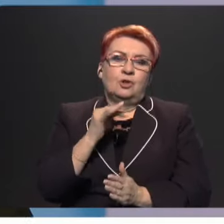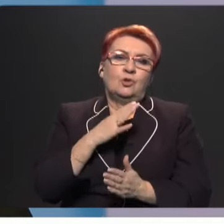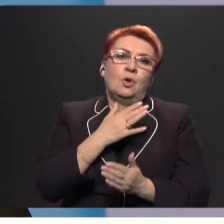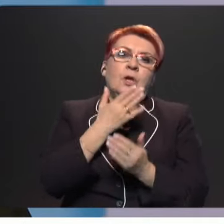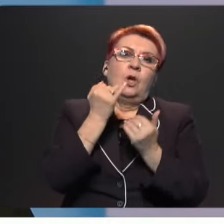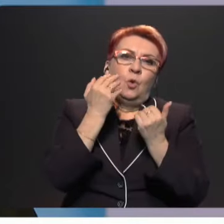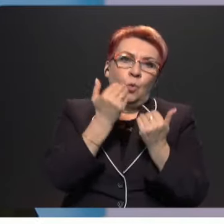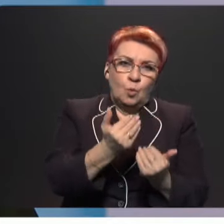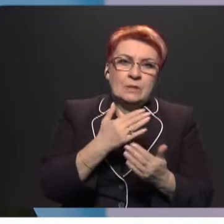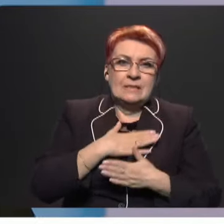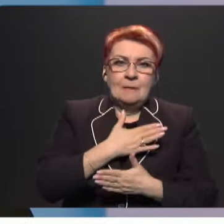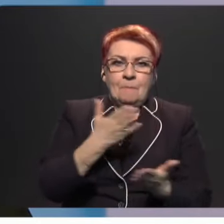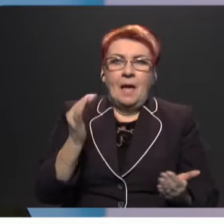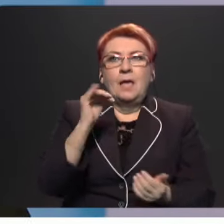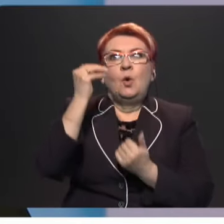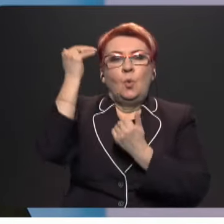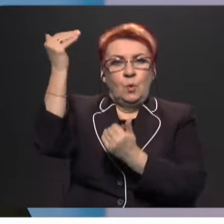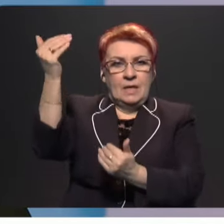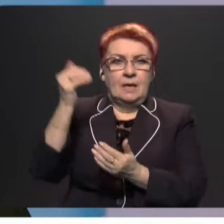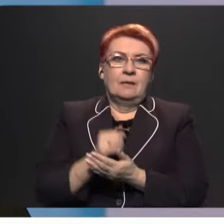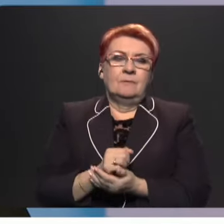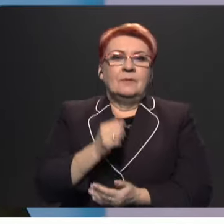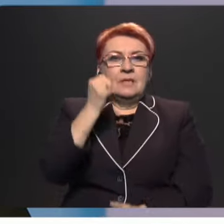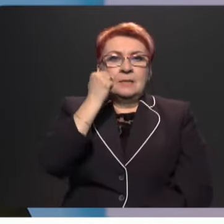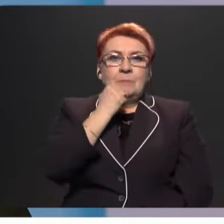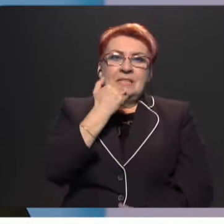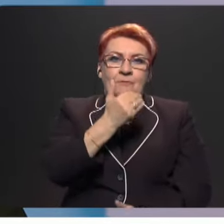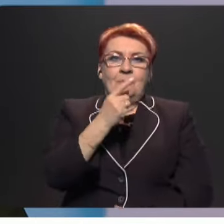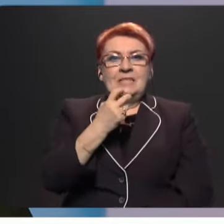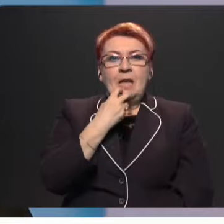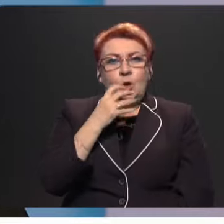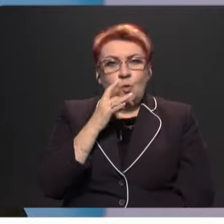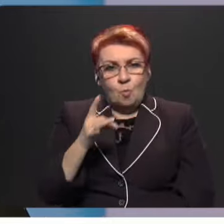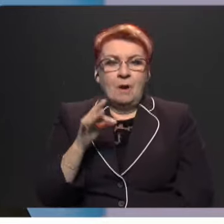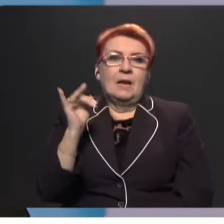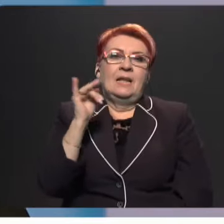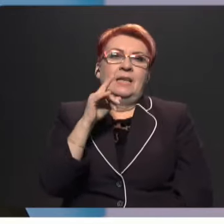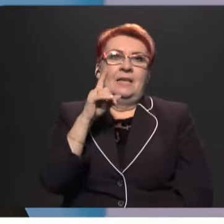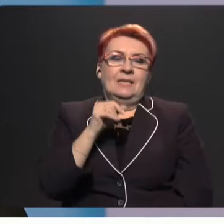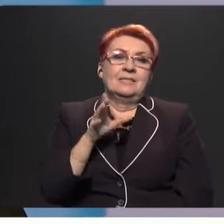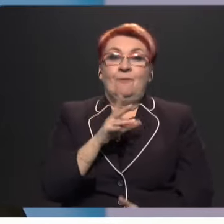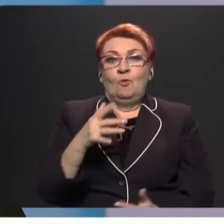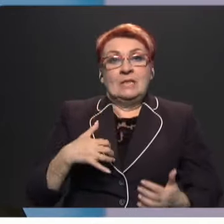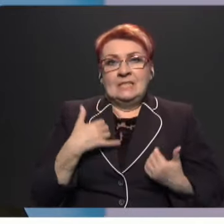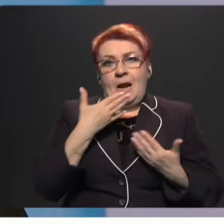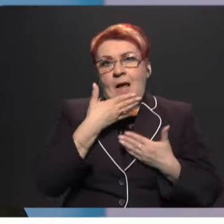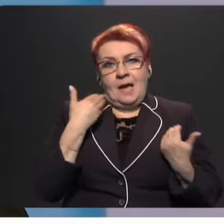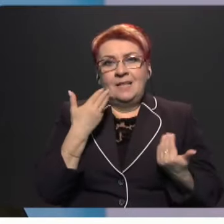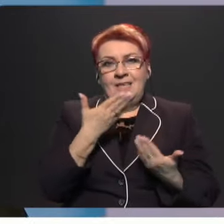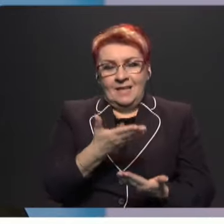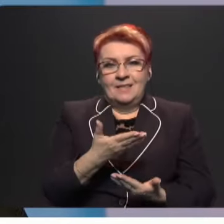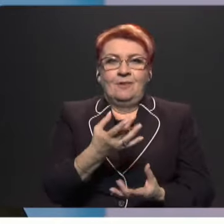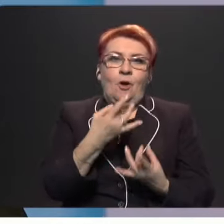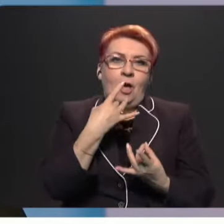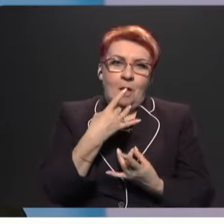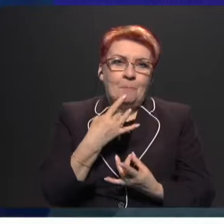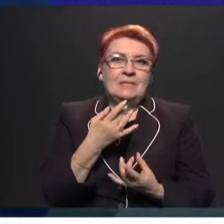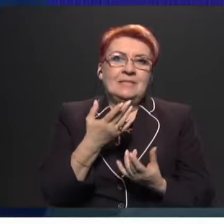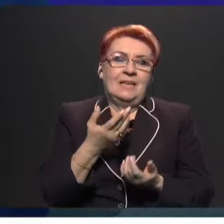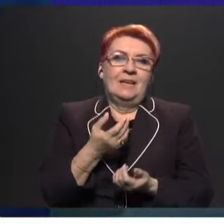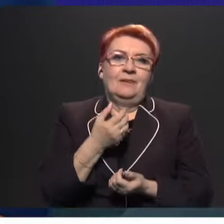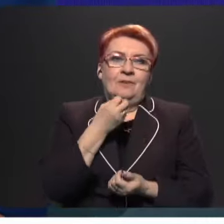Спасибо вам большое и за слова утешения, и за юмор. Потому что, когда есть юмор, нет места и страха в том числе. Кстати, а у нас да.